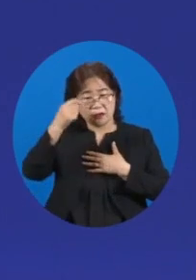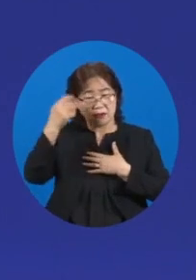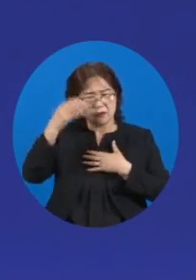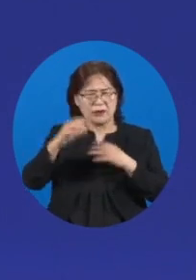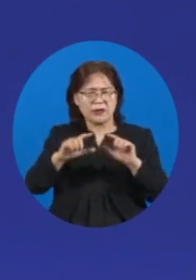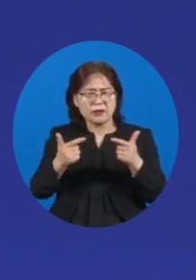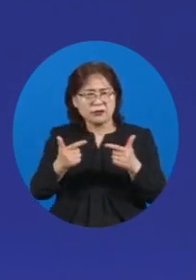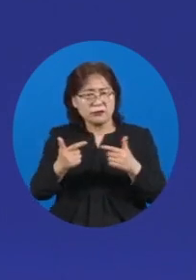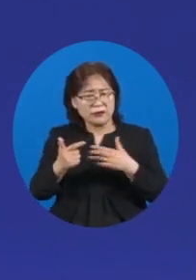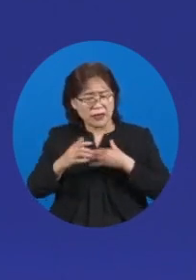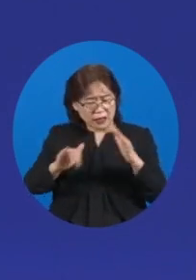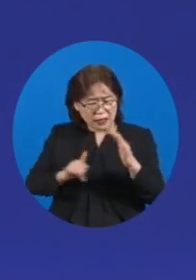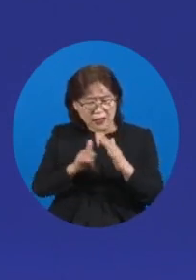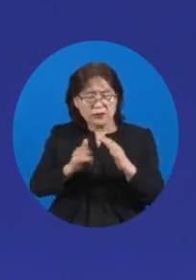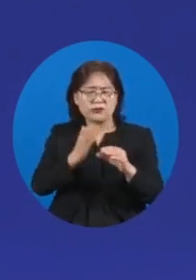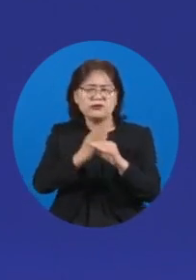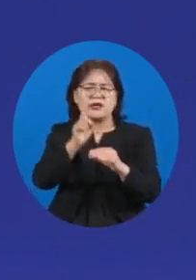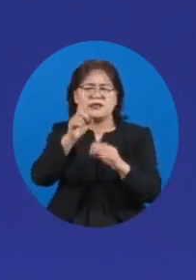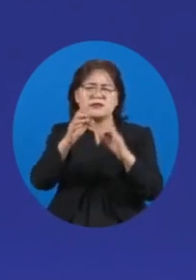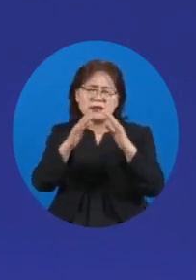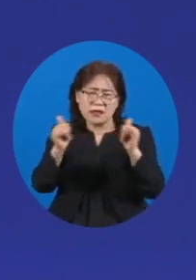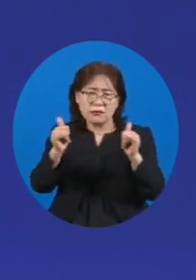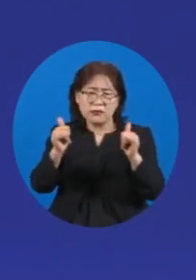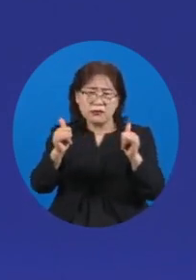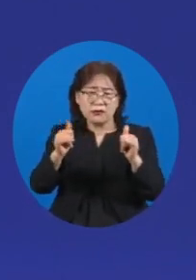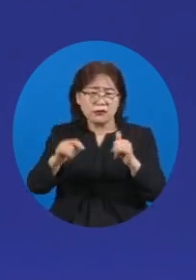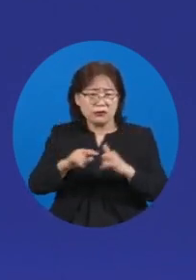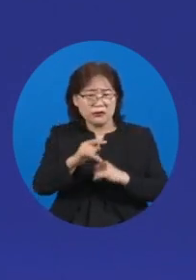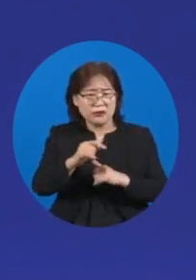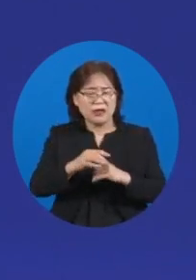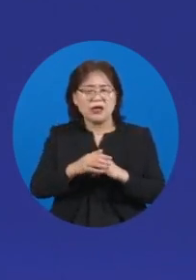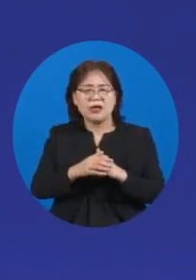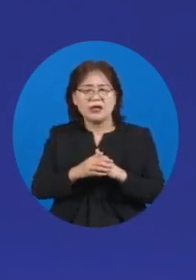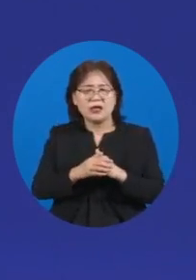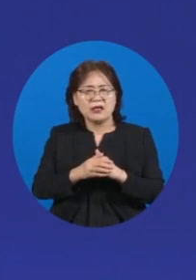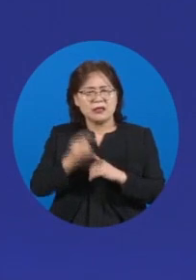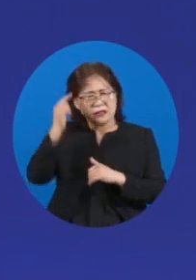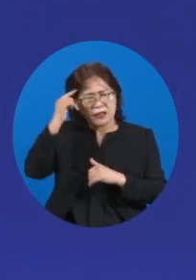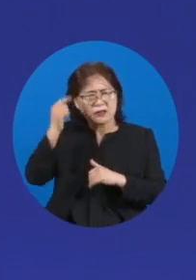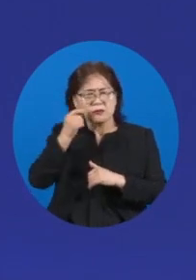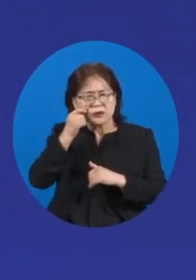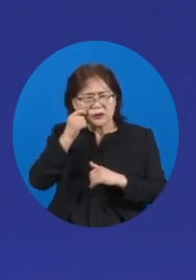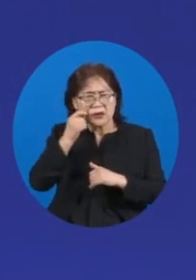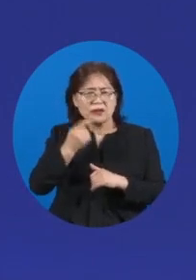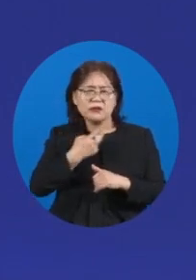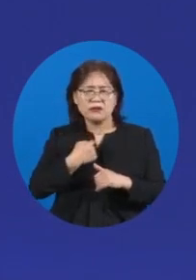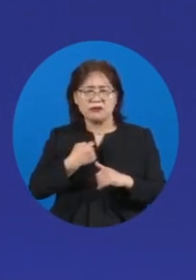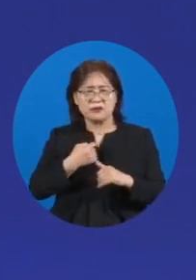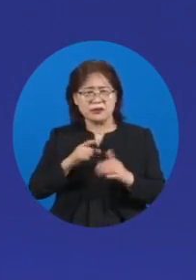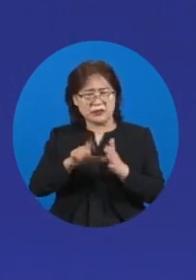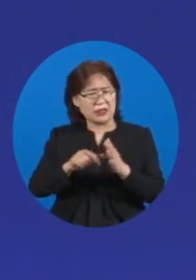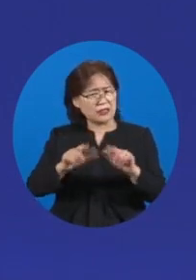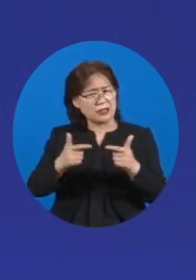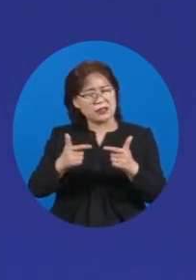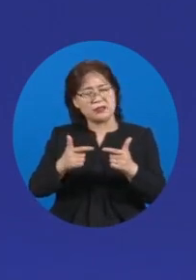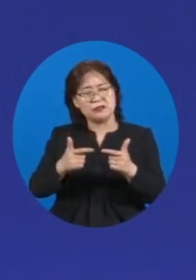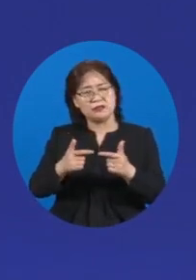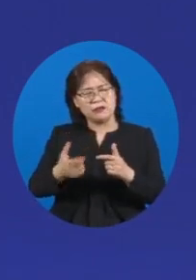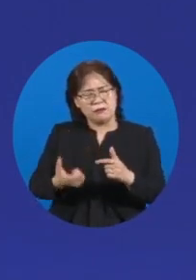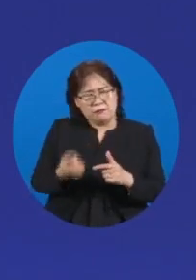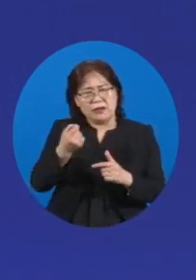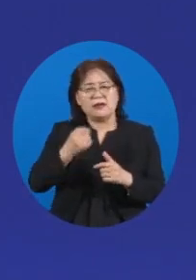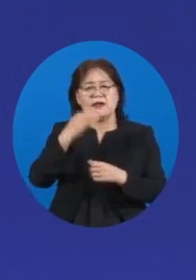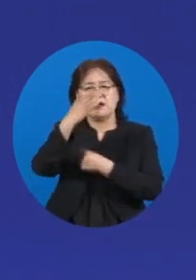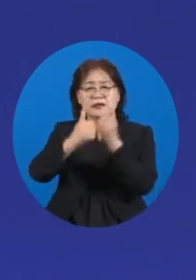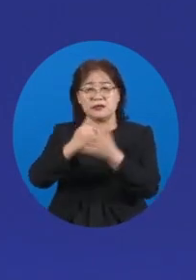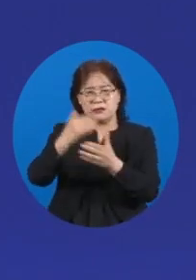내 가족 중에 한 사람도 우리가 기대했던 그 시간이 아니라 더 빨리 하나님이